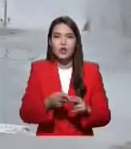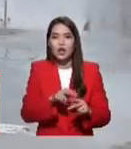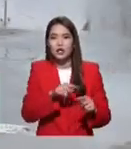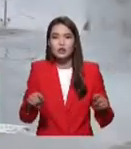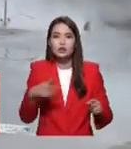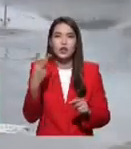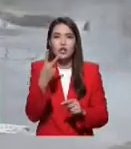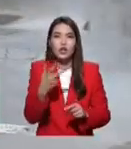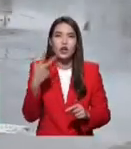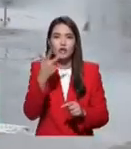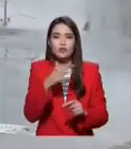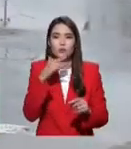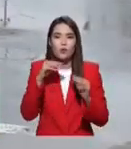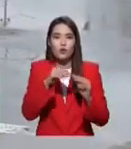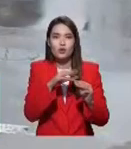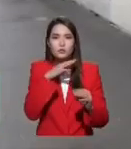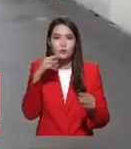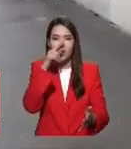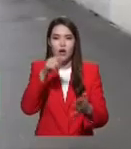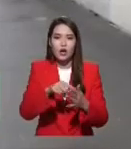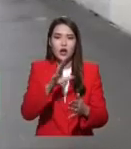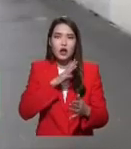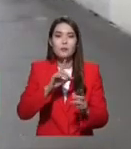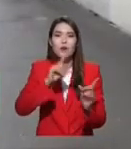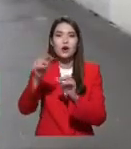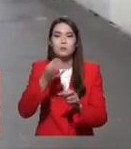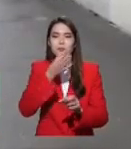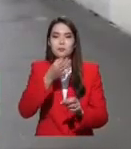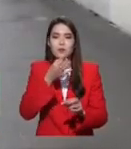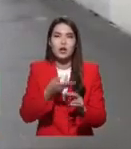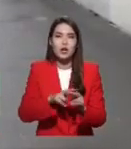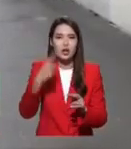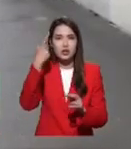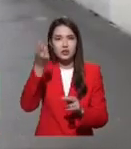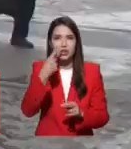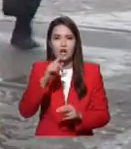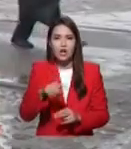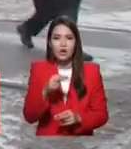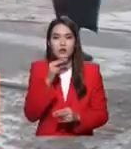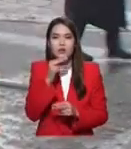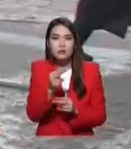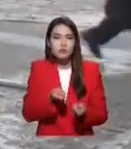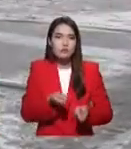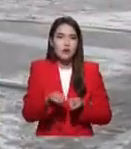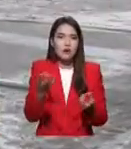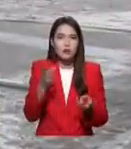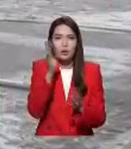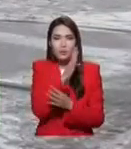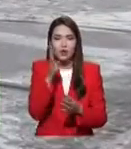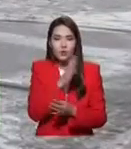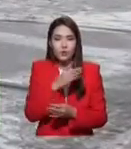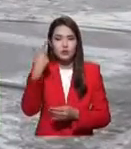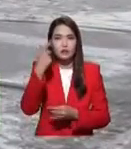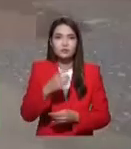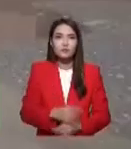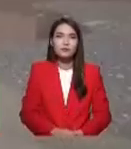күнде 350 көлік апаты болған. Сондықтан сапарға шықпас бұрын 112-ден келетін ескертулерге аса мән беру керек, дейді мамандар. Айсәуле Сезбек,